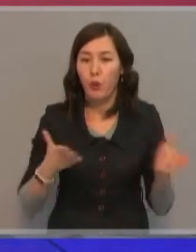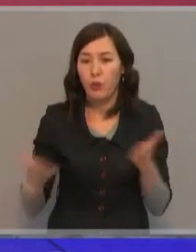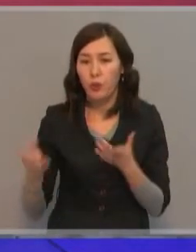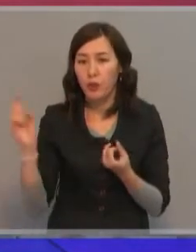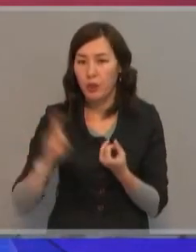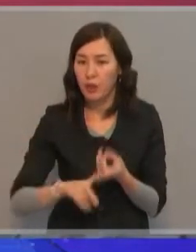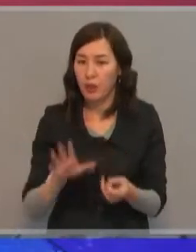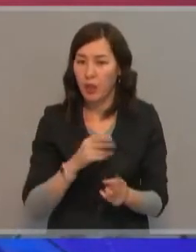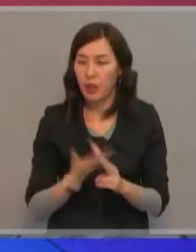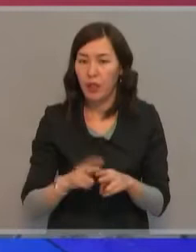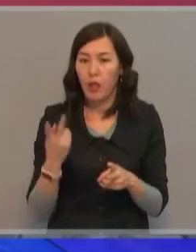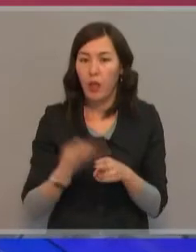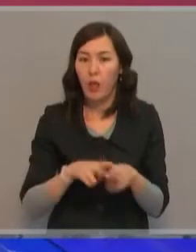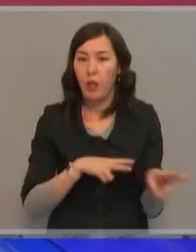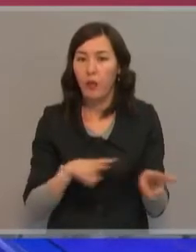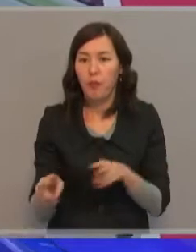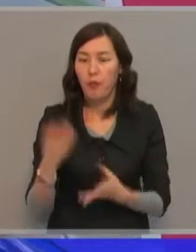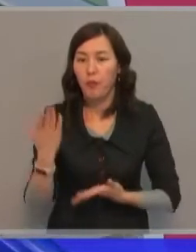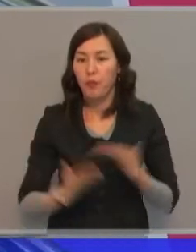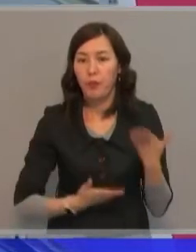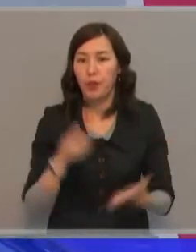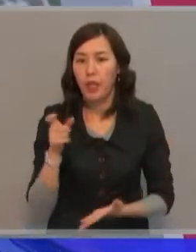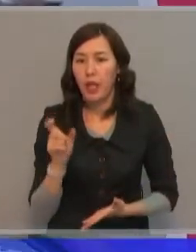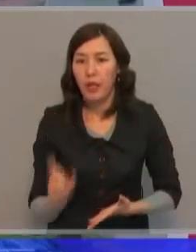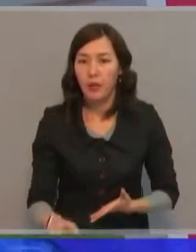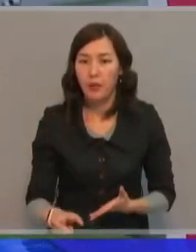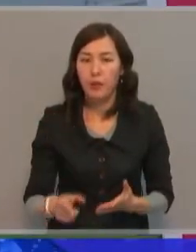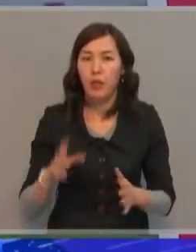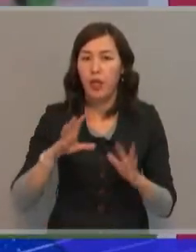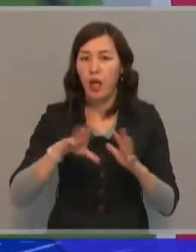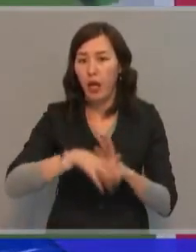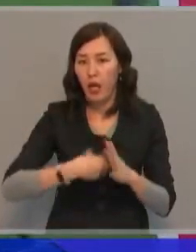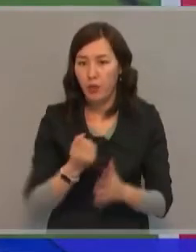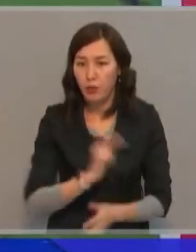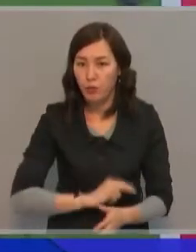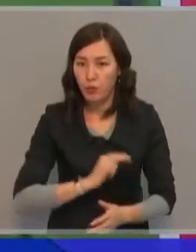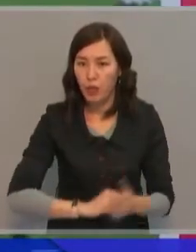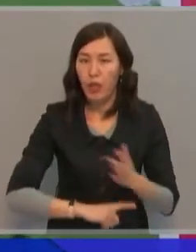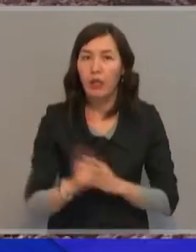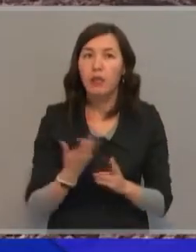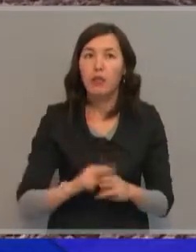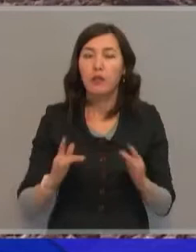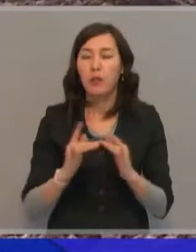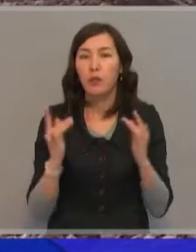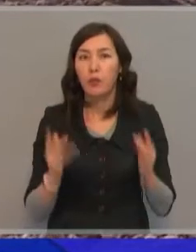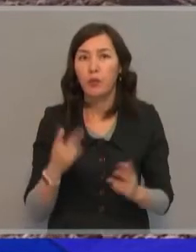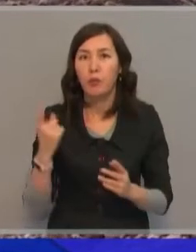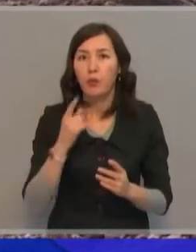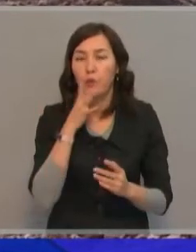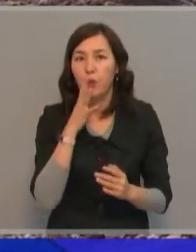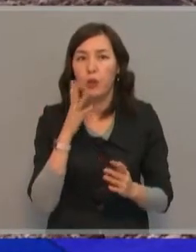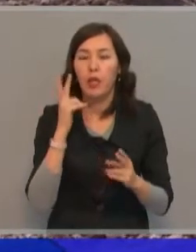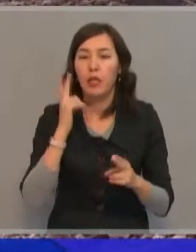қосылды. Темір жол қасынан өтетін жаяу жүргіншілер өткелінің қазу жұмыстары жүргізілуде. Жол өткелін салу үшін бірінші